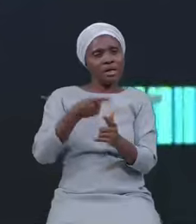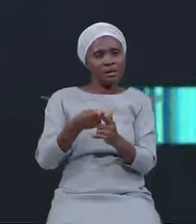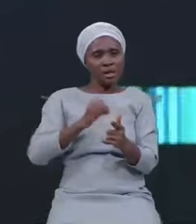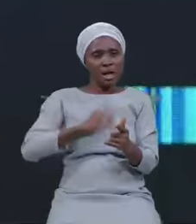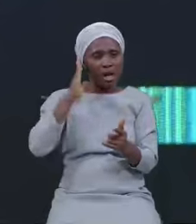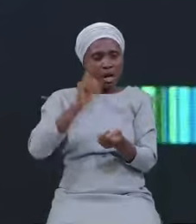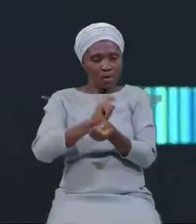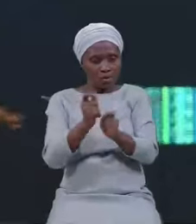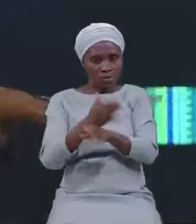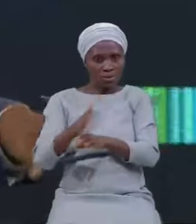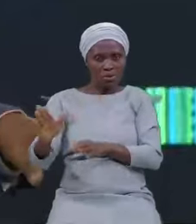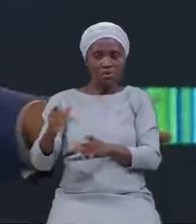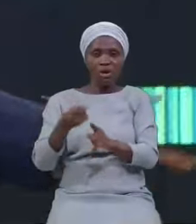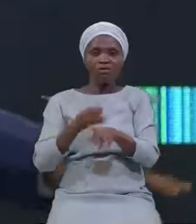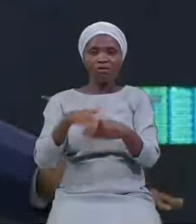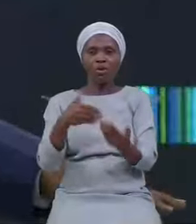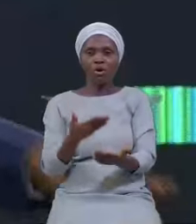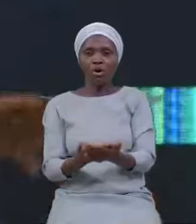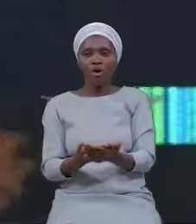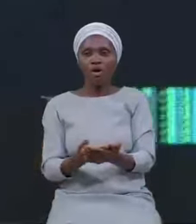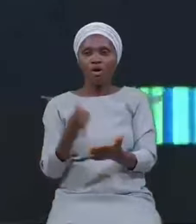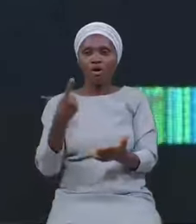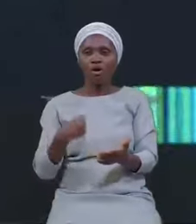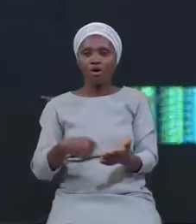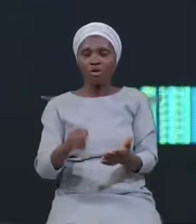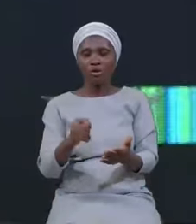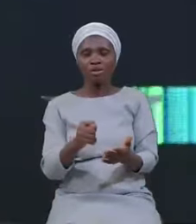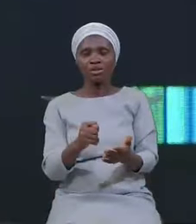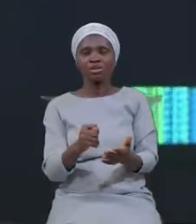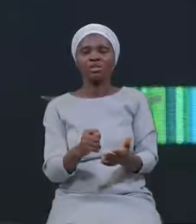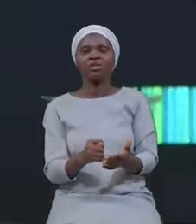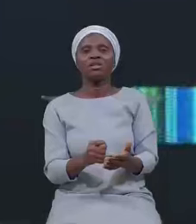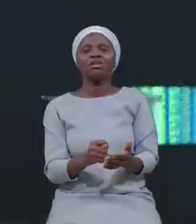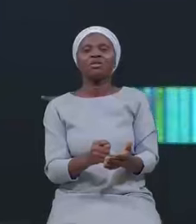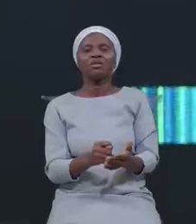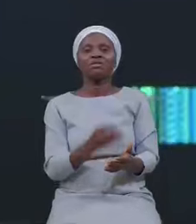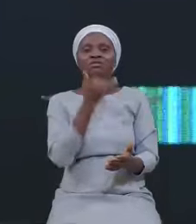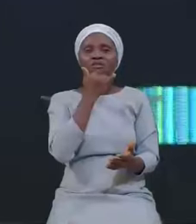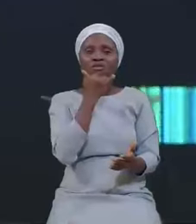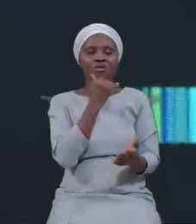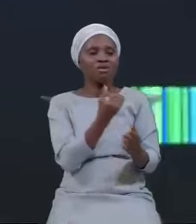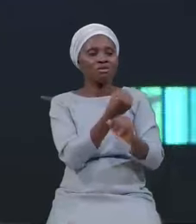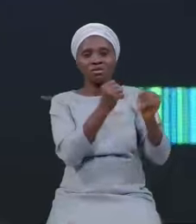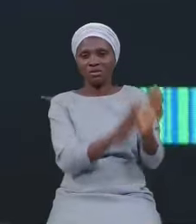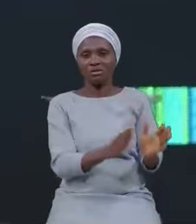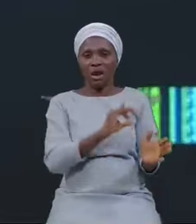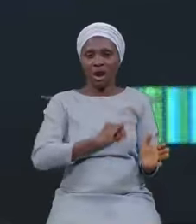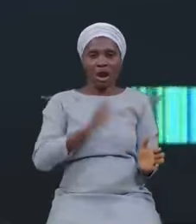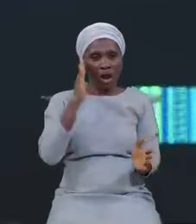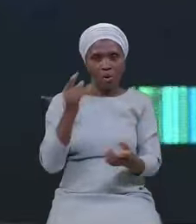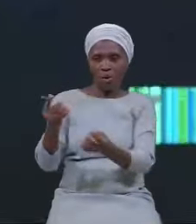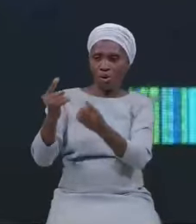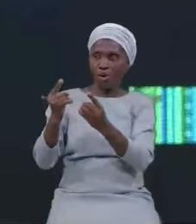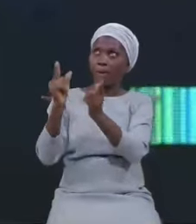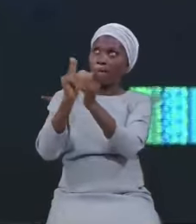tous les sauveurs prétendants et je viens au vrai sauveur, le seul qui peut